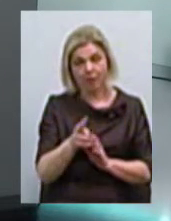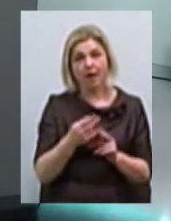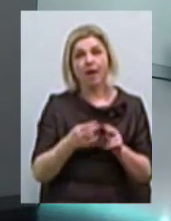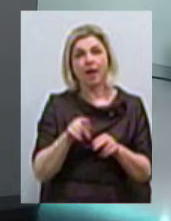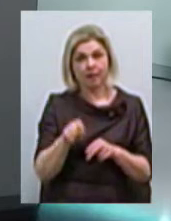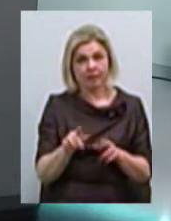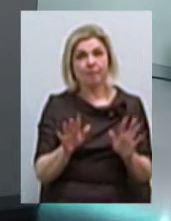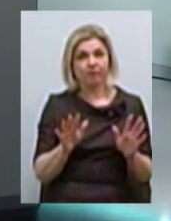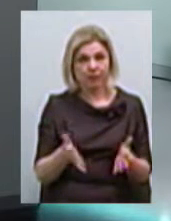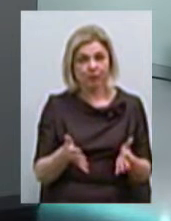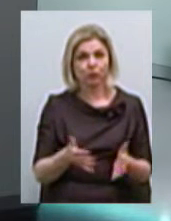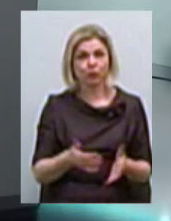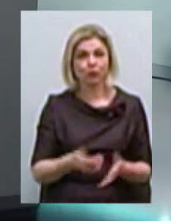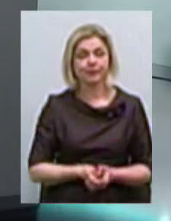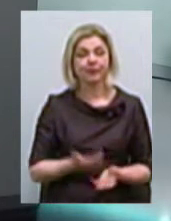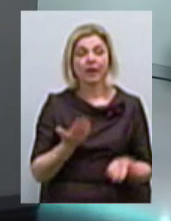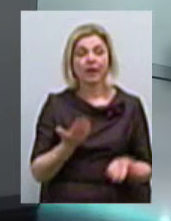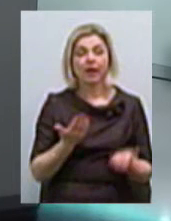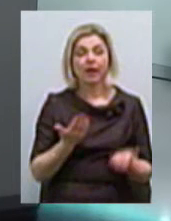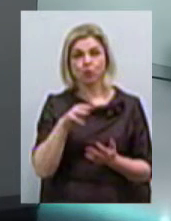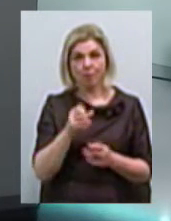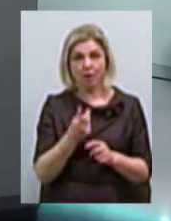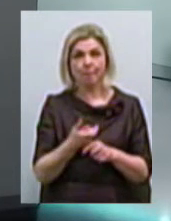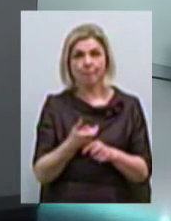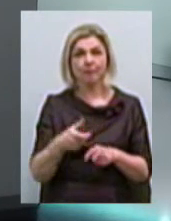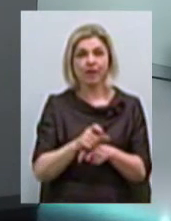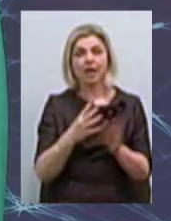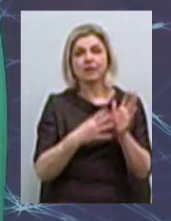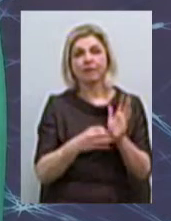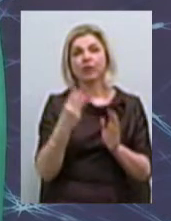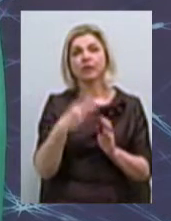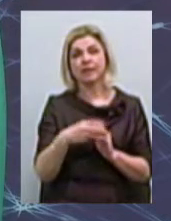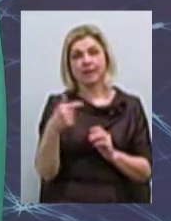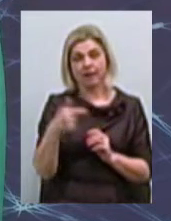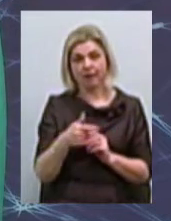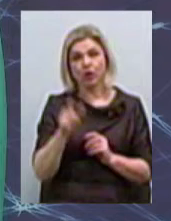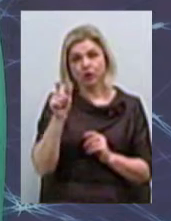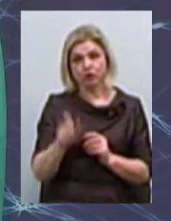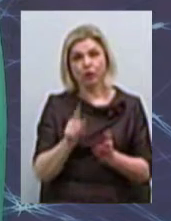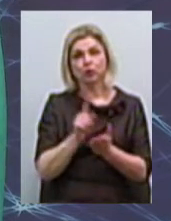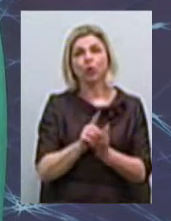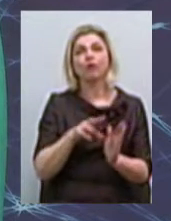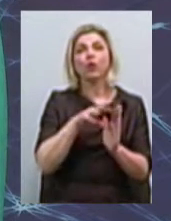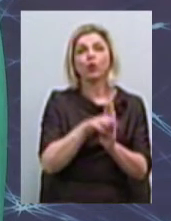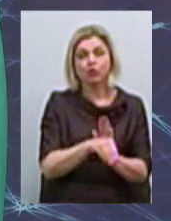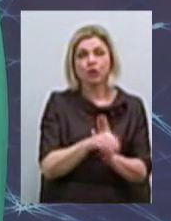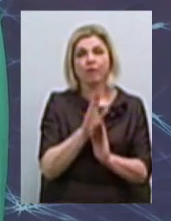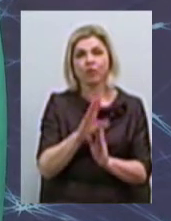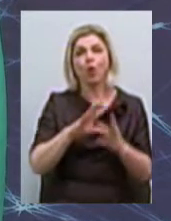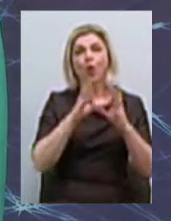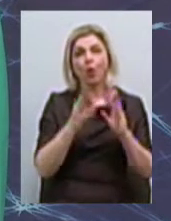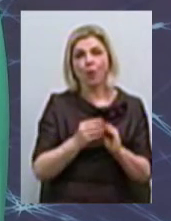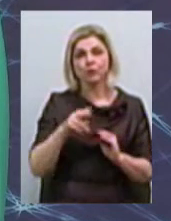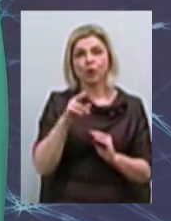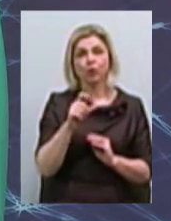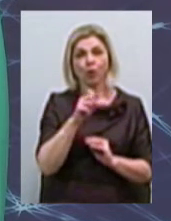випадку, якщо сума перевищує 930 гривень, то вона повинна бути включена до загального податкового доходу, з